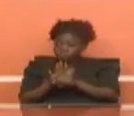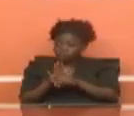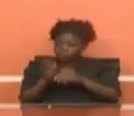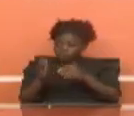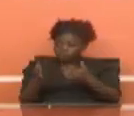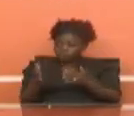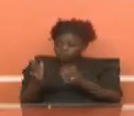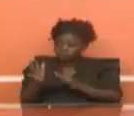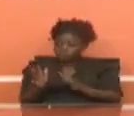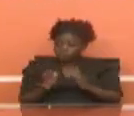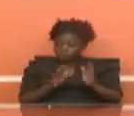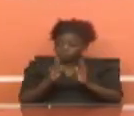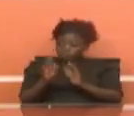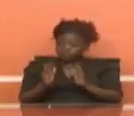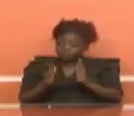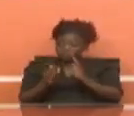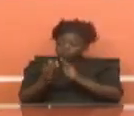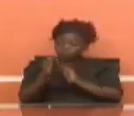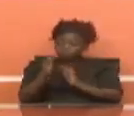mu ngeri y'ekikugu.